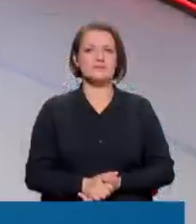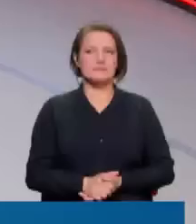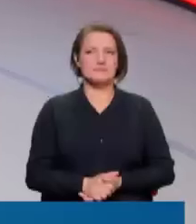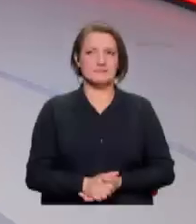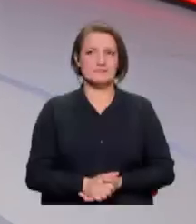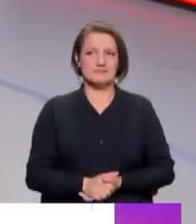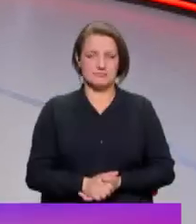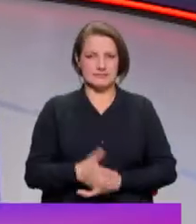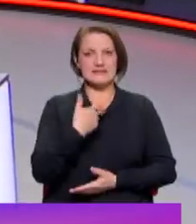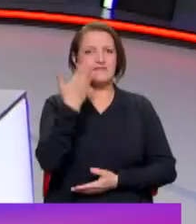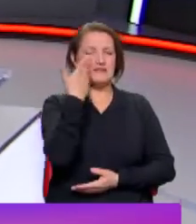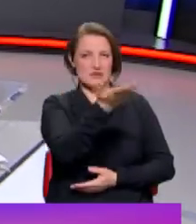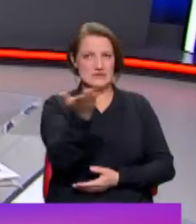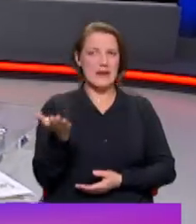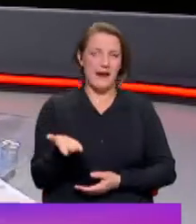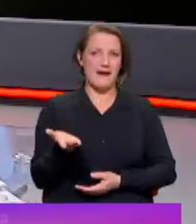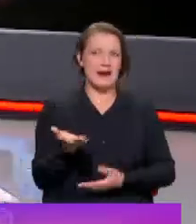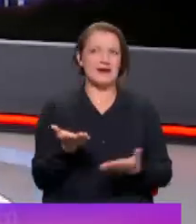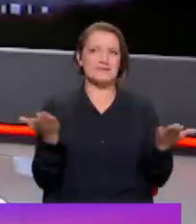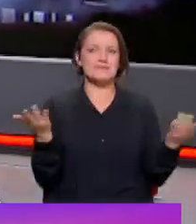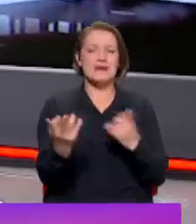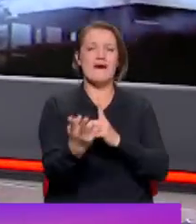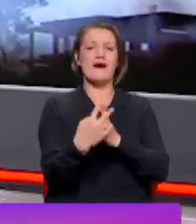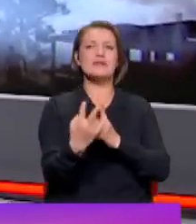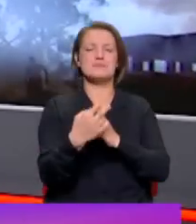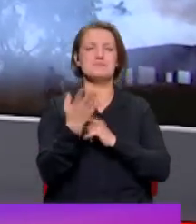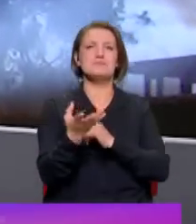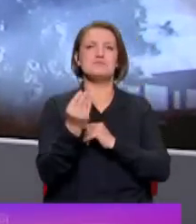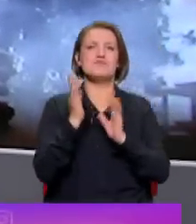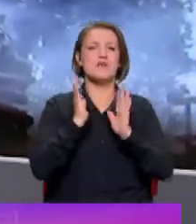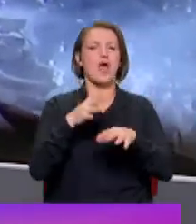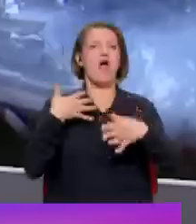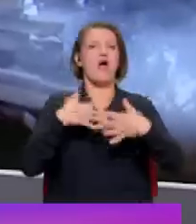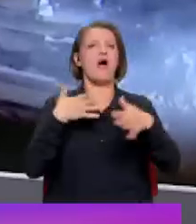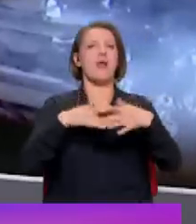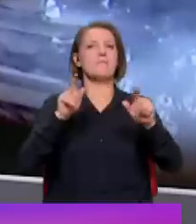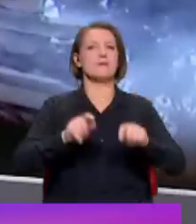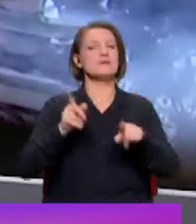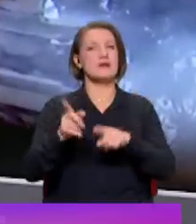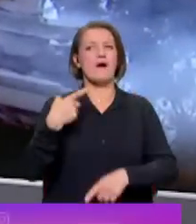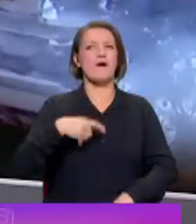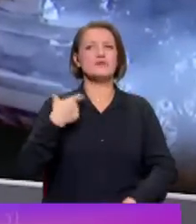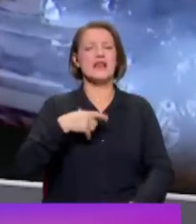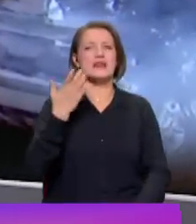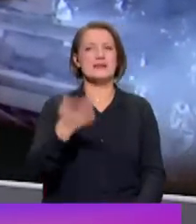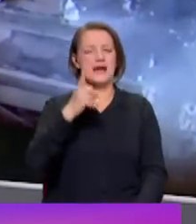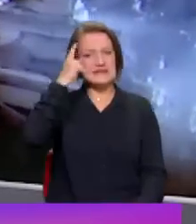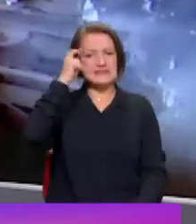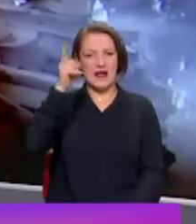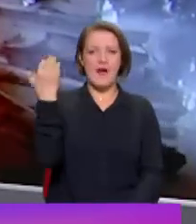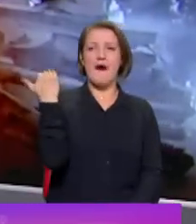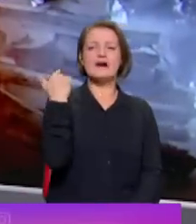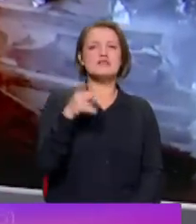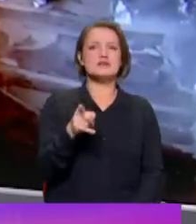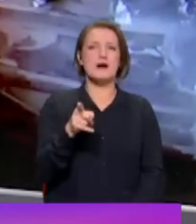attı sevgili izleyenler geniş katılımlı pek çok eylem gerçekleştirildi özellikle Tabii ki İsrail'in